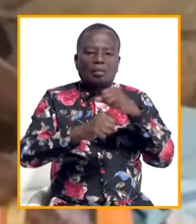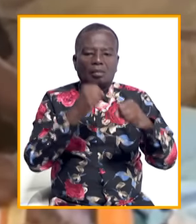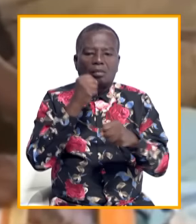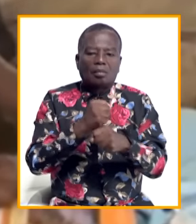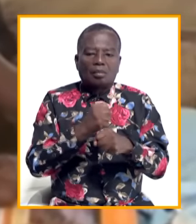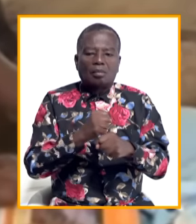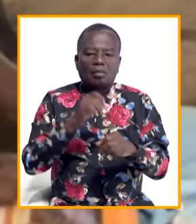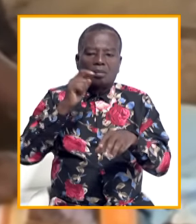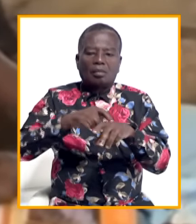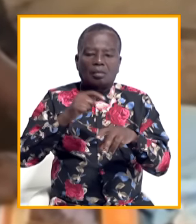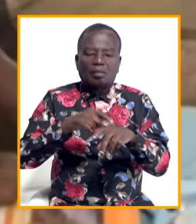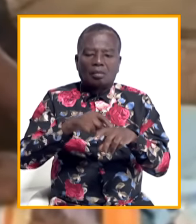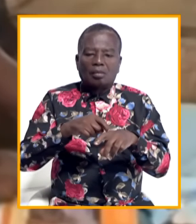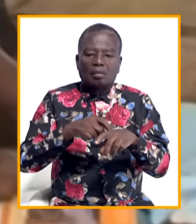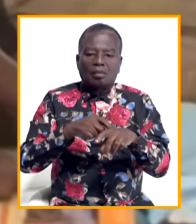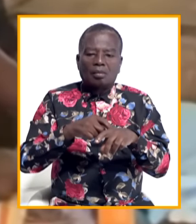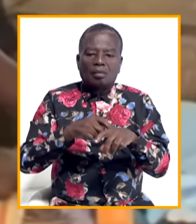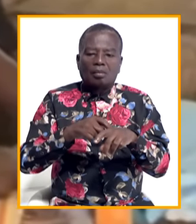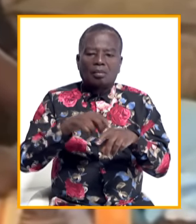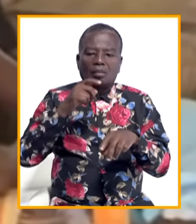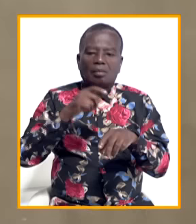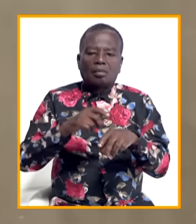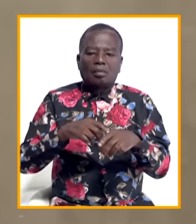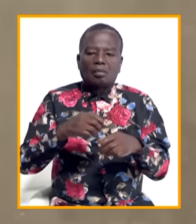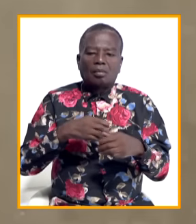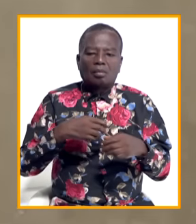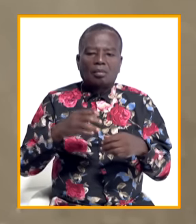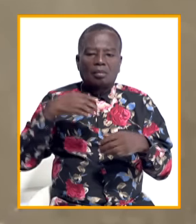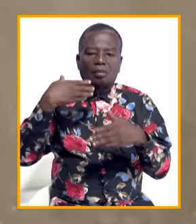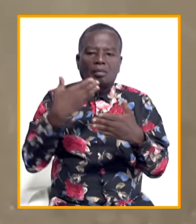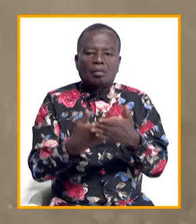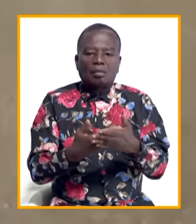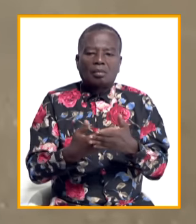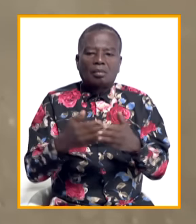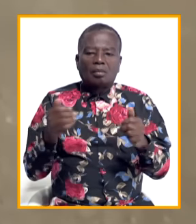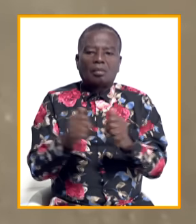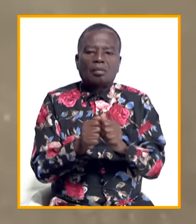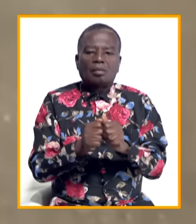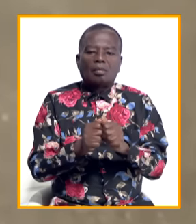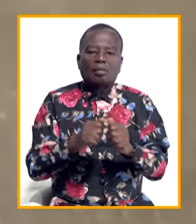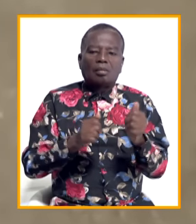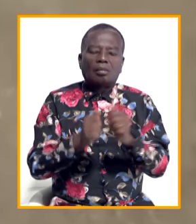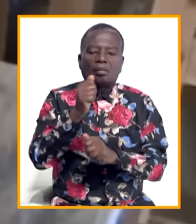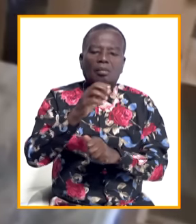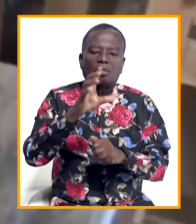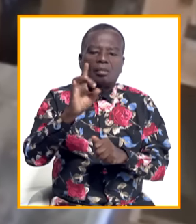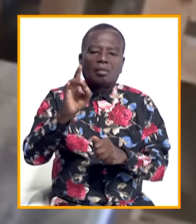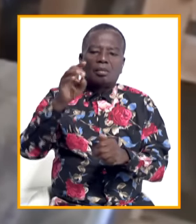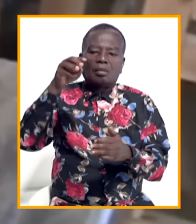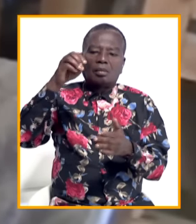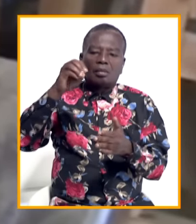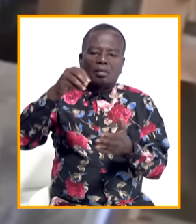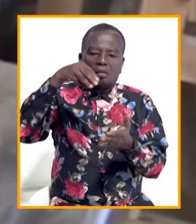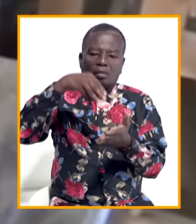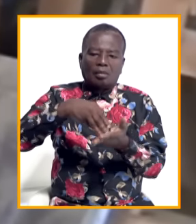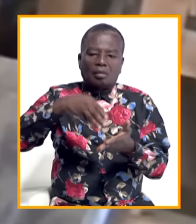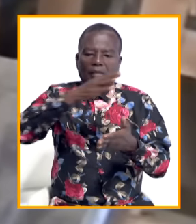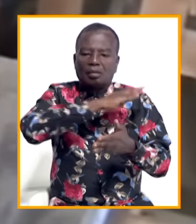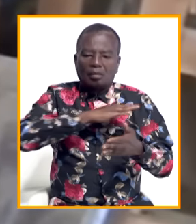période 2019-2024, le temps du bilan est arrivé. Composé de plus de 80 000 membres répartis sur l'ensemble